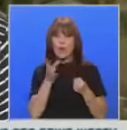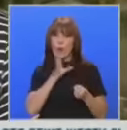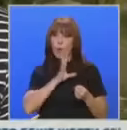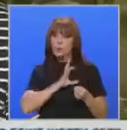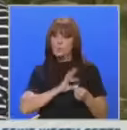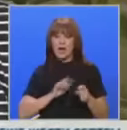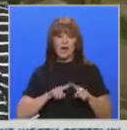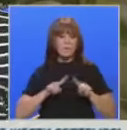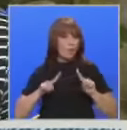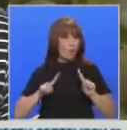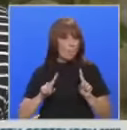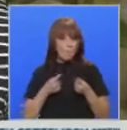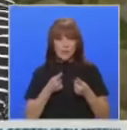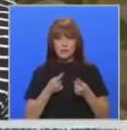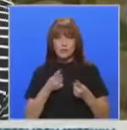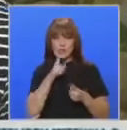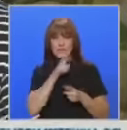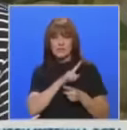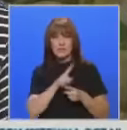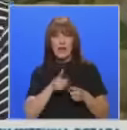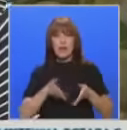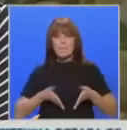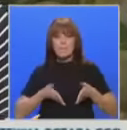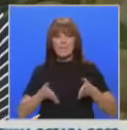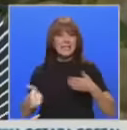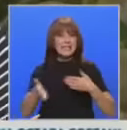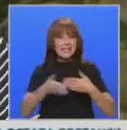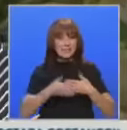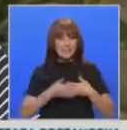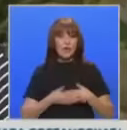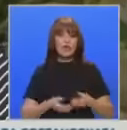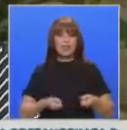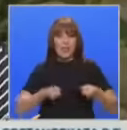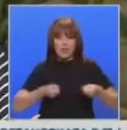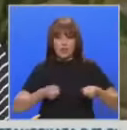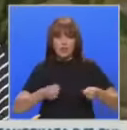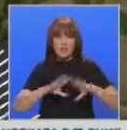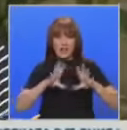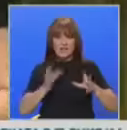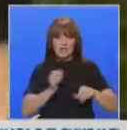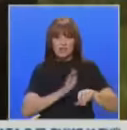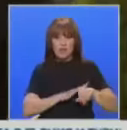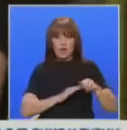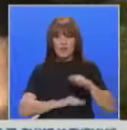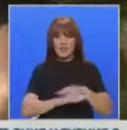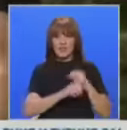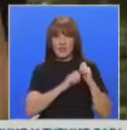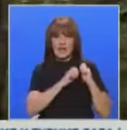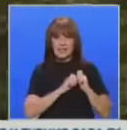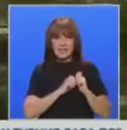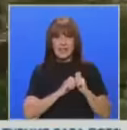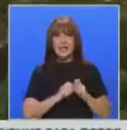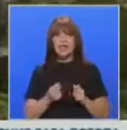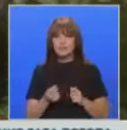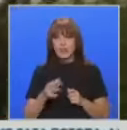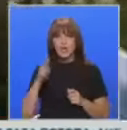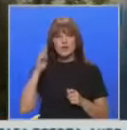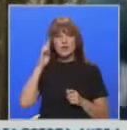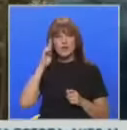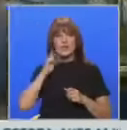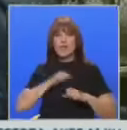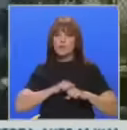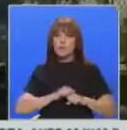толкова бързо отреагираха за секунди. Пътя беше затворен, всичко носиха на ръце и дойдоха и изкараха абсолютно всичко. Служители на общината описаха